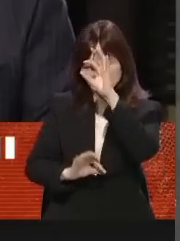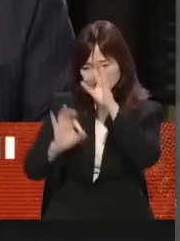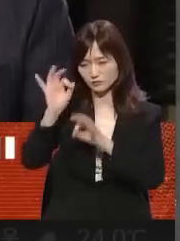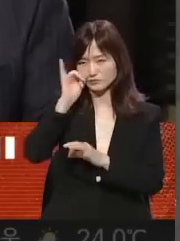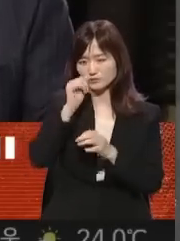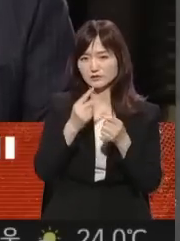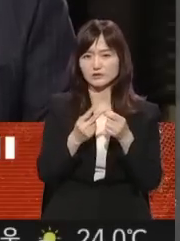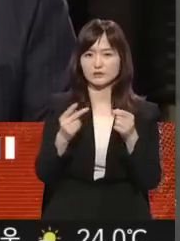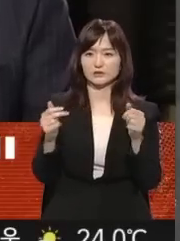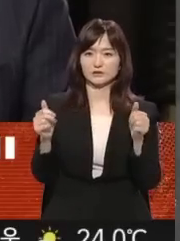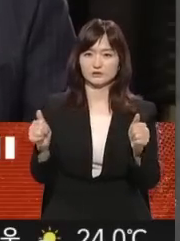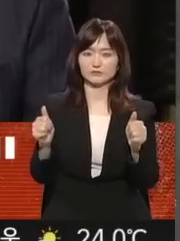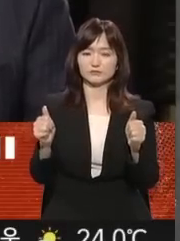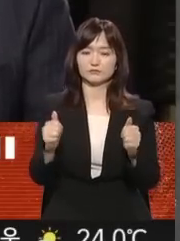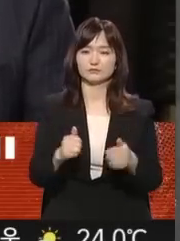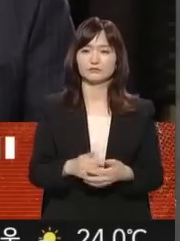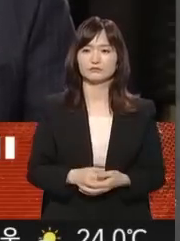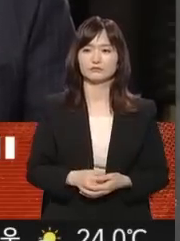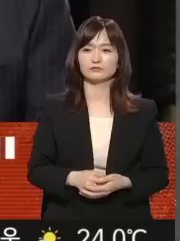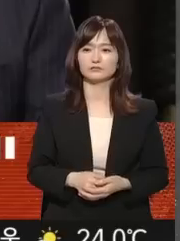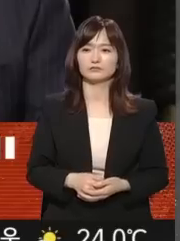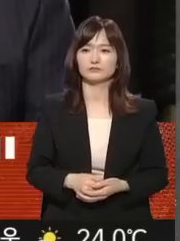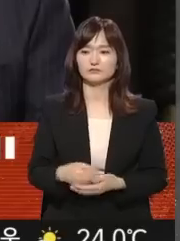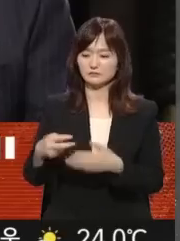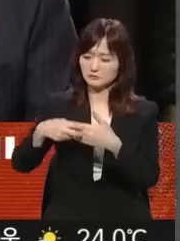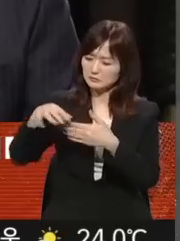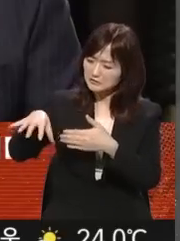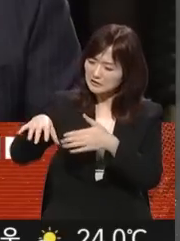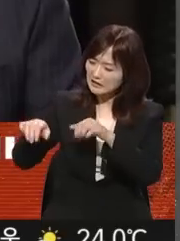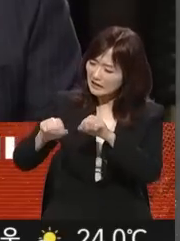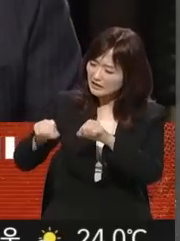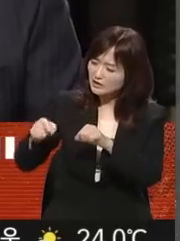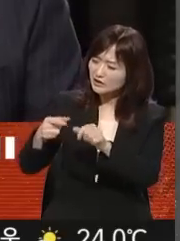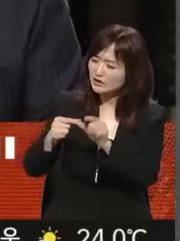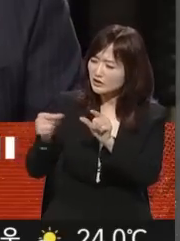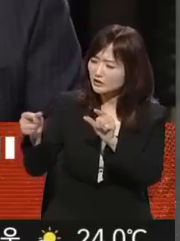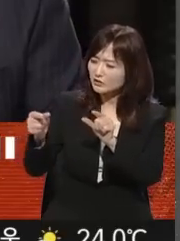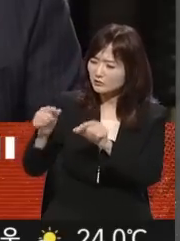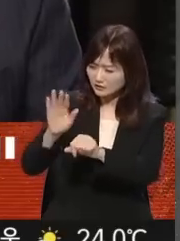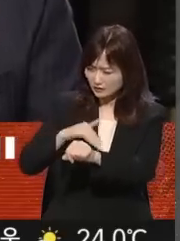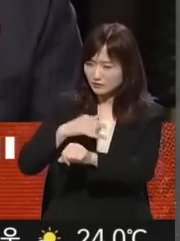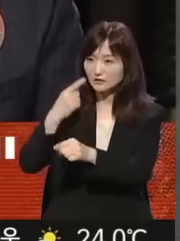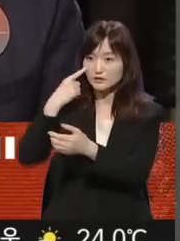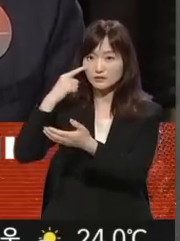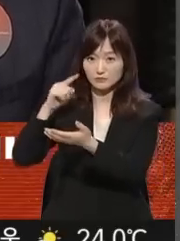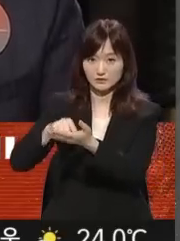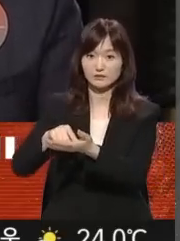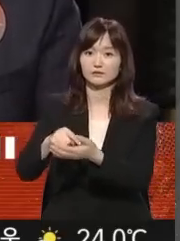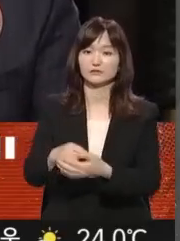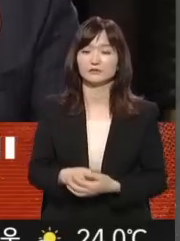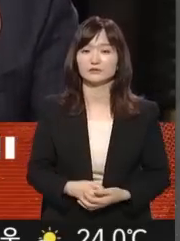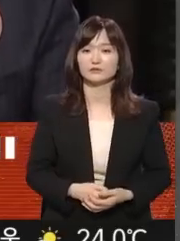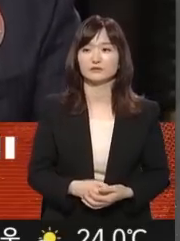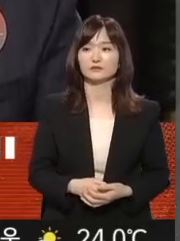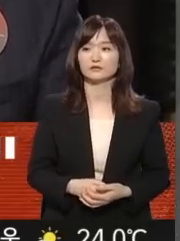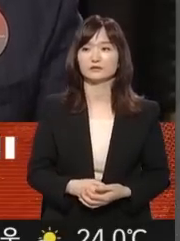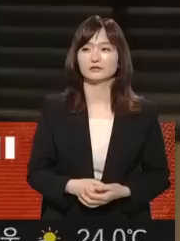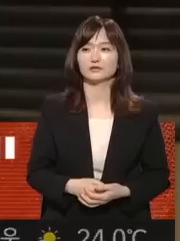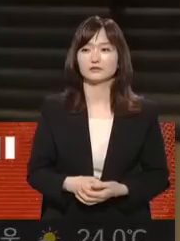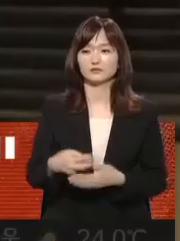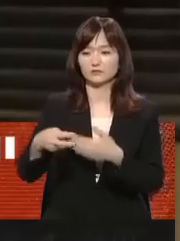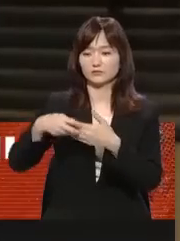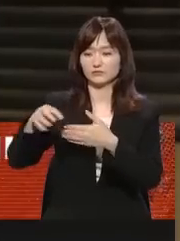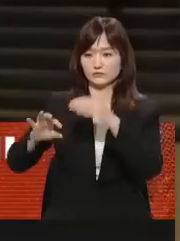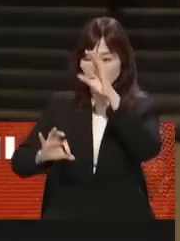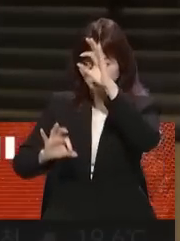2심에서 보니까 아 병원 측에 대응이 약간의 좀 문제가 있는게 확인된 거죠네 맞습니다 의료과실이라는